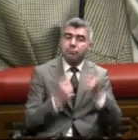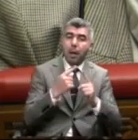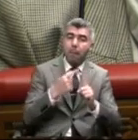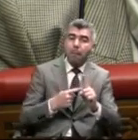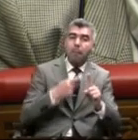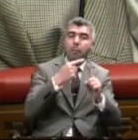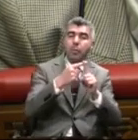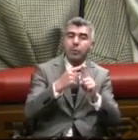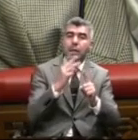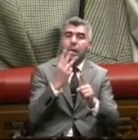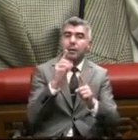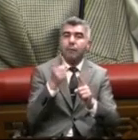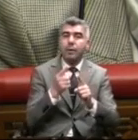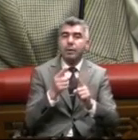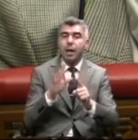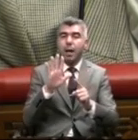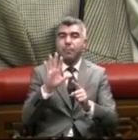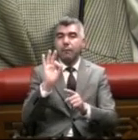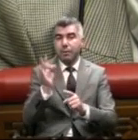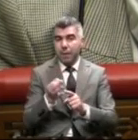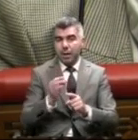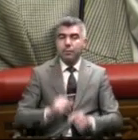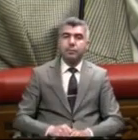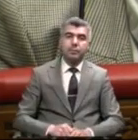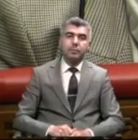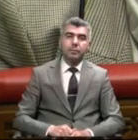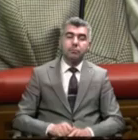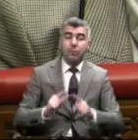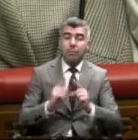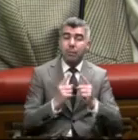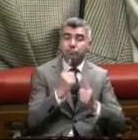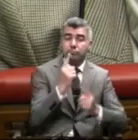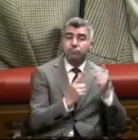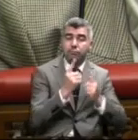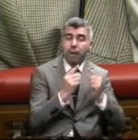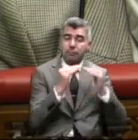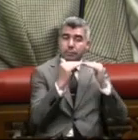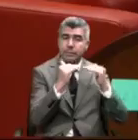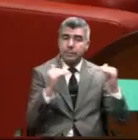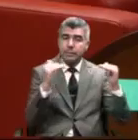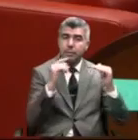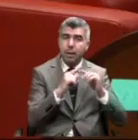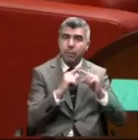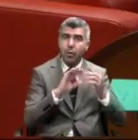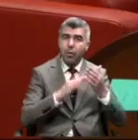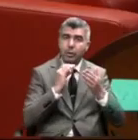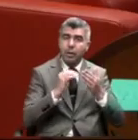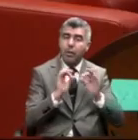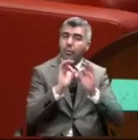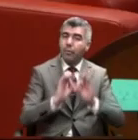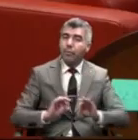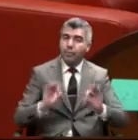فوق ثلاثه ونصف في المئه الا بغينا نرجعوا الى استقرار المديونيه ما تحركش